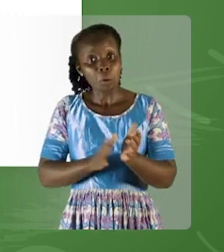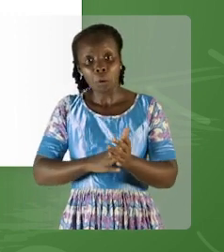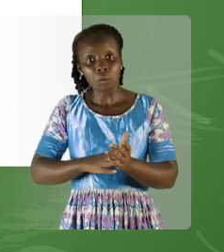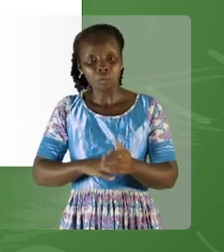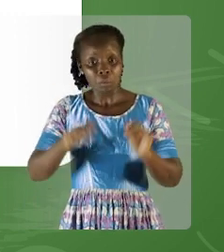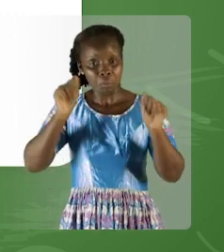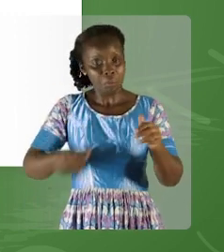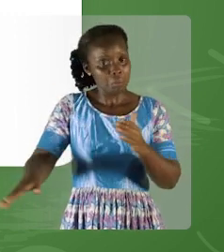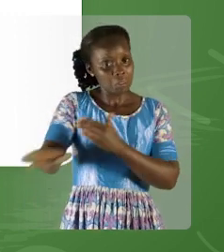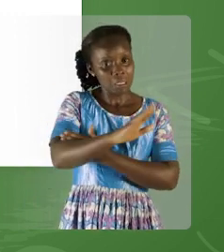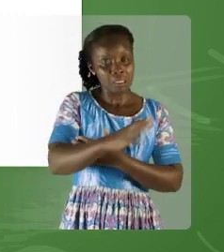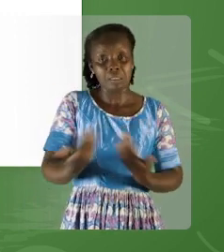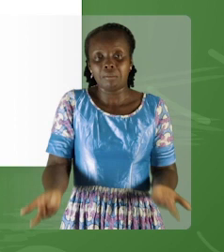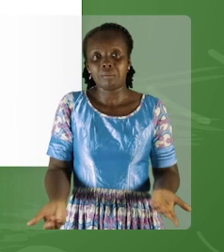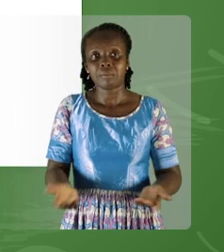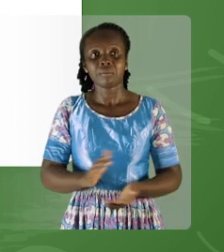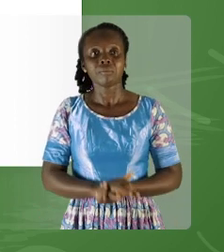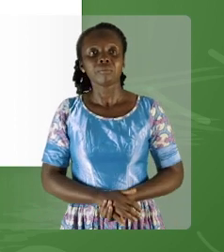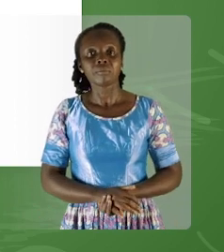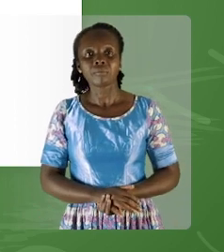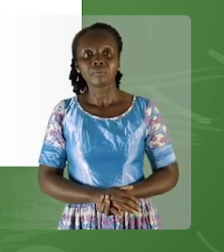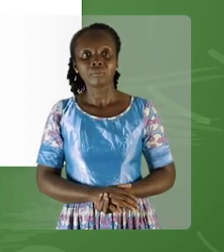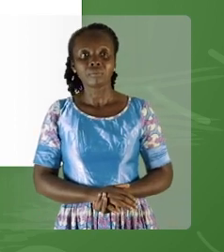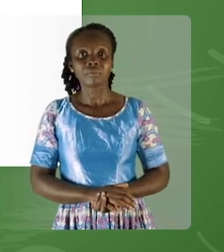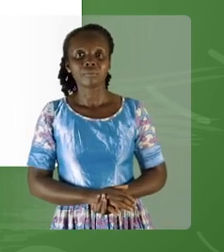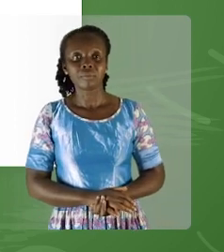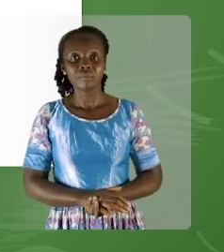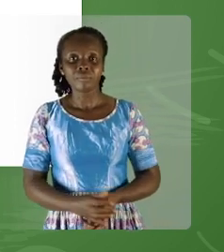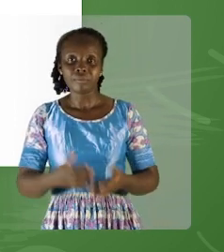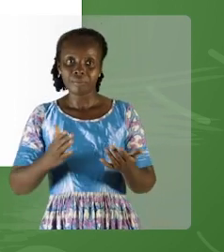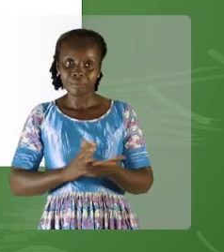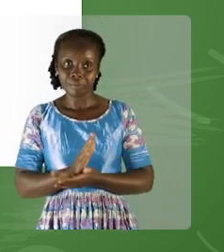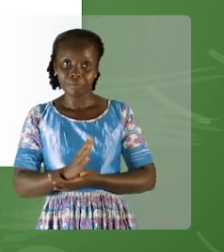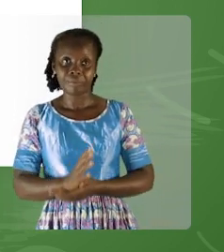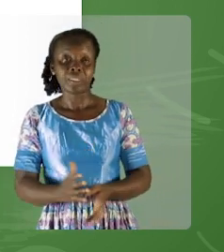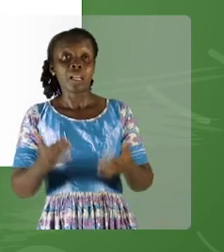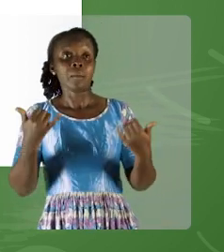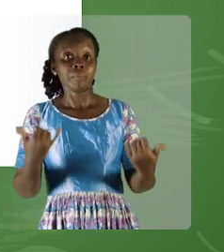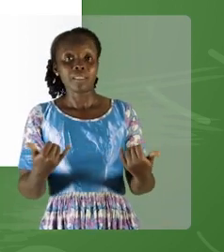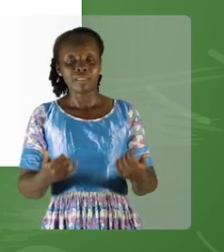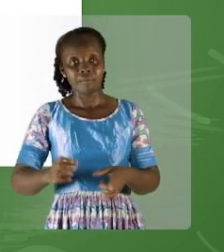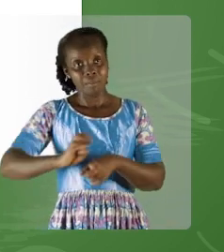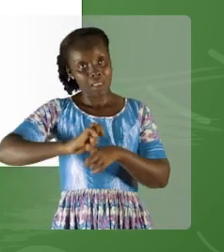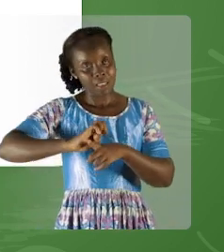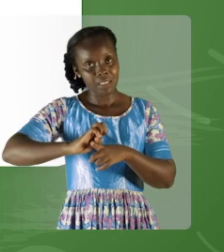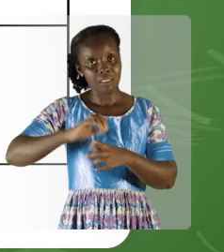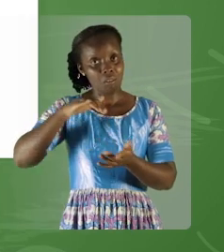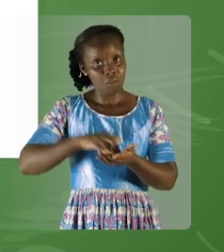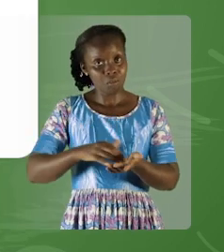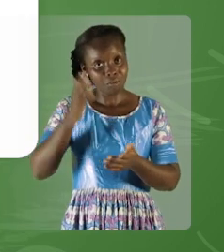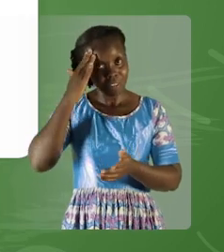système scolaire parce qu'elle n'a pas pu fréquenter normalement. Bien, nous allons faire cet